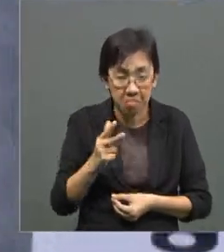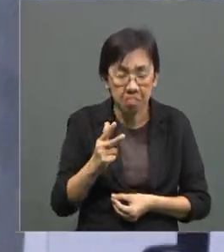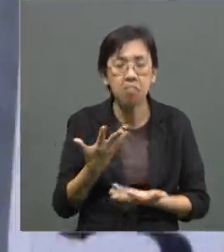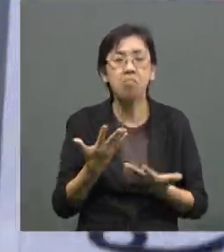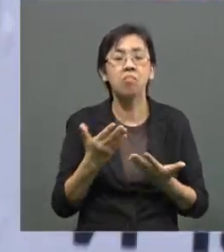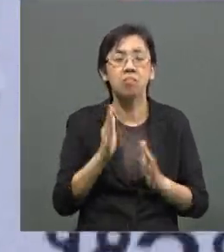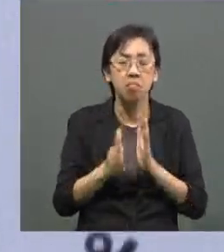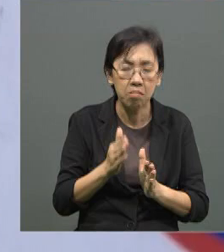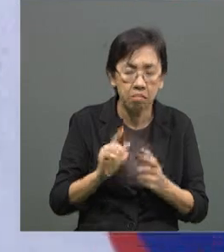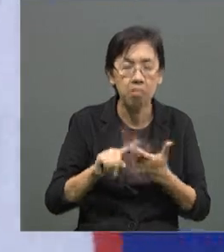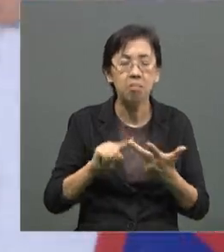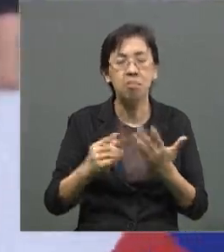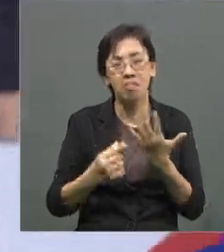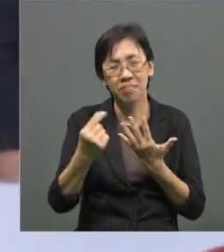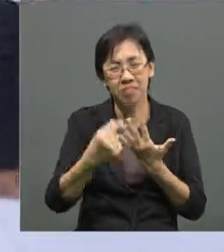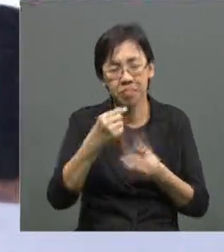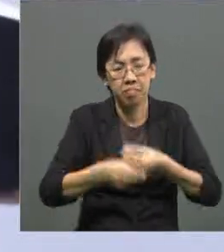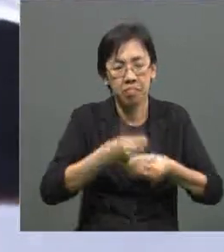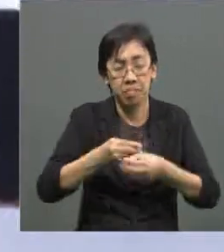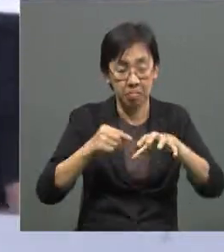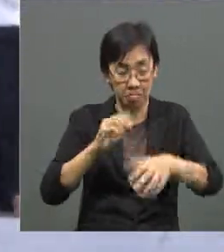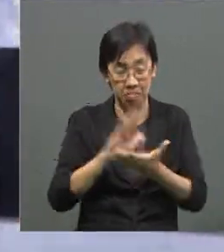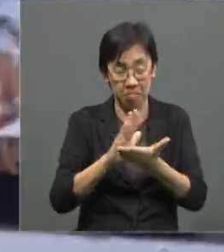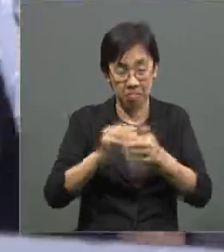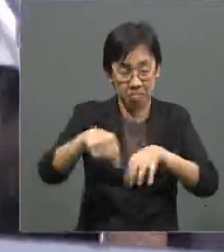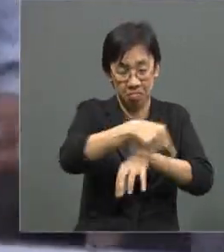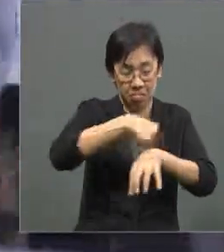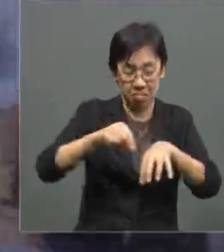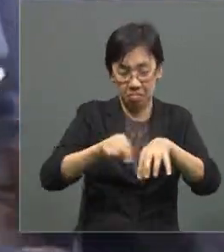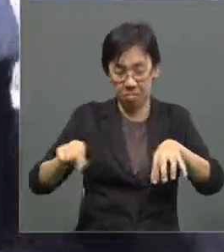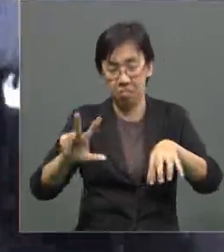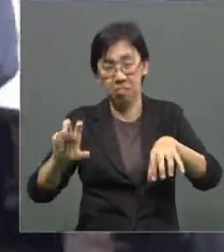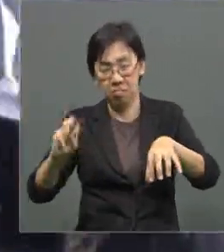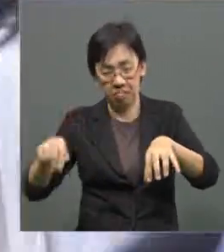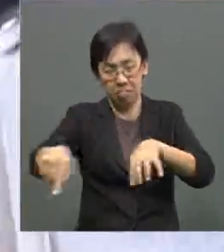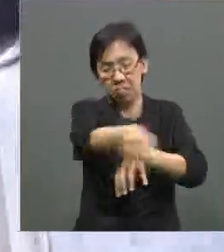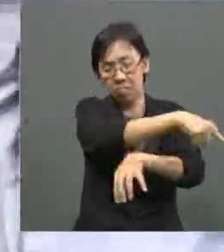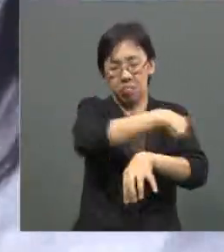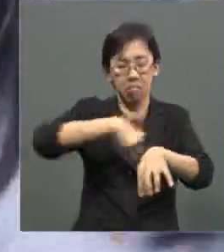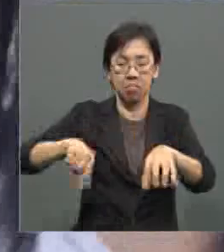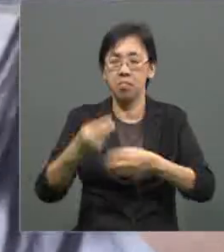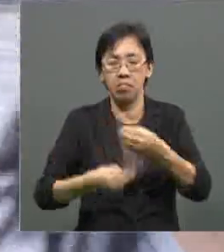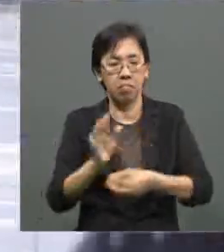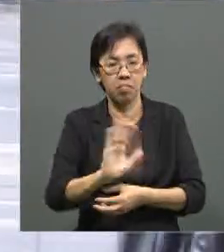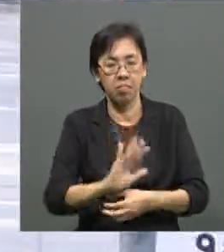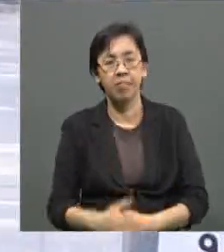แม้แต่ผลิตภัณฑ์จากกัญชากัญชงรอบสถานศึกษาในรัศมีอย่างน้อย 300เมตรด้วยครับ